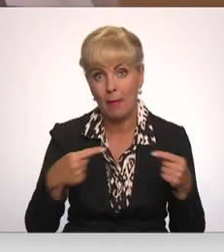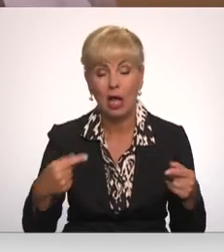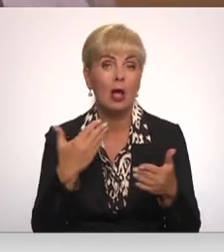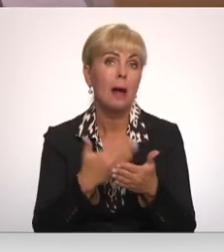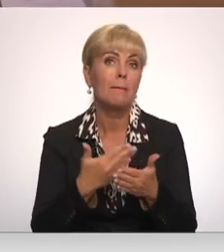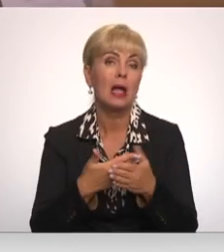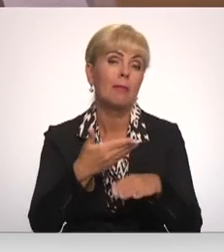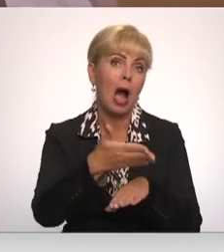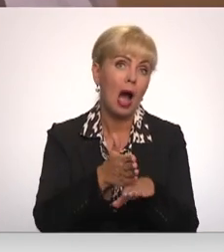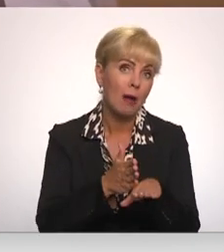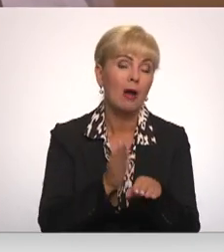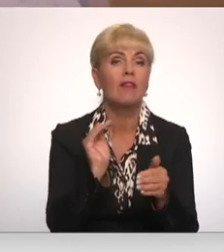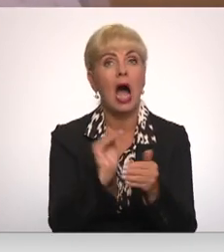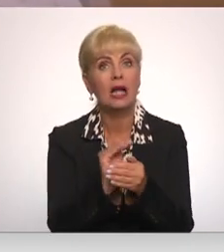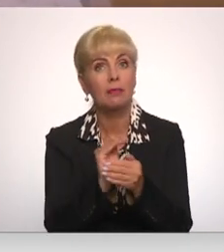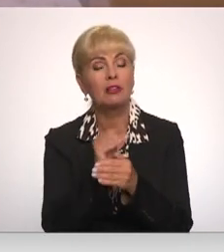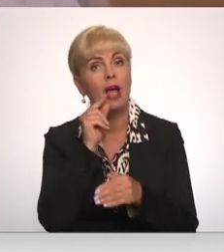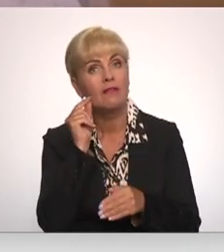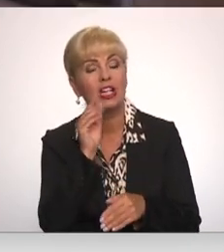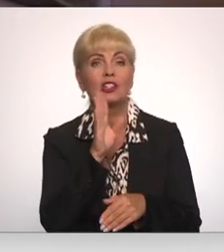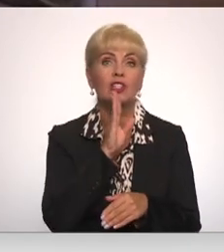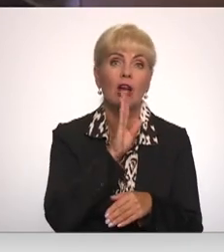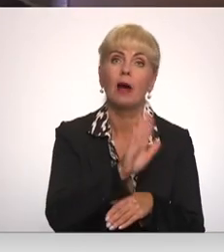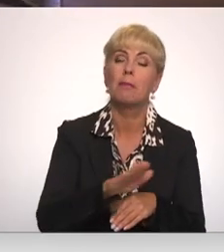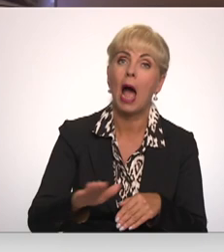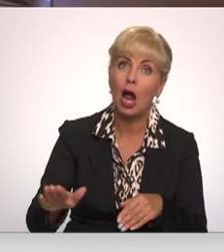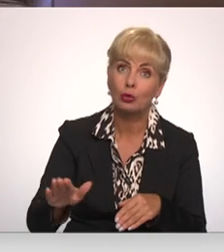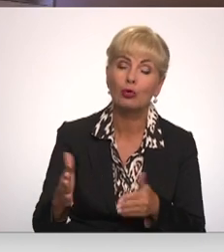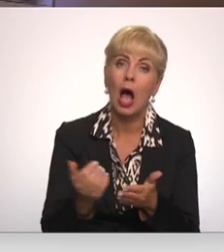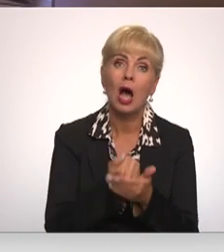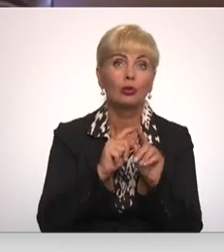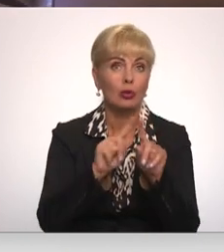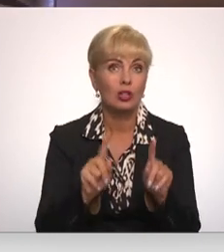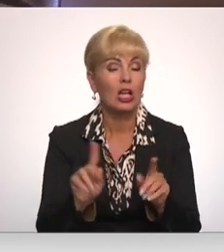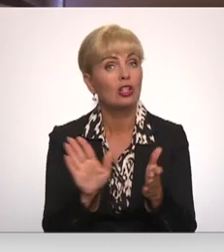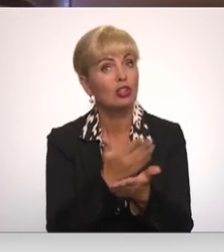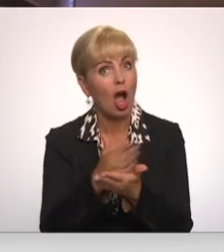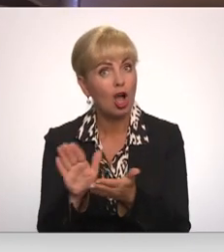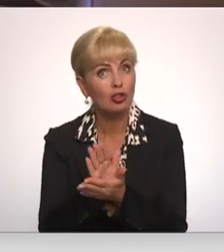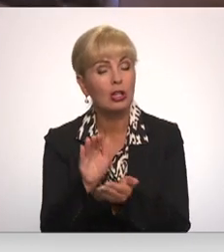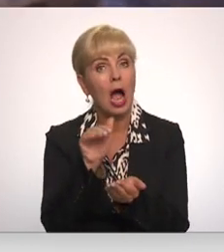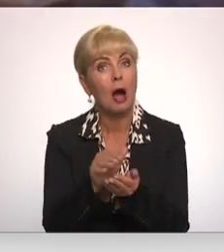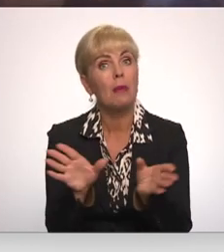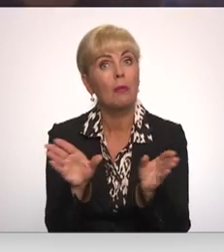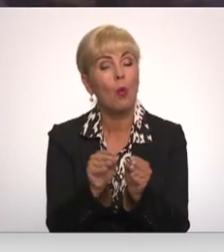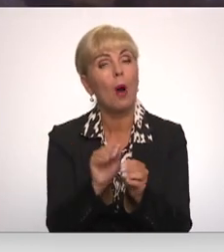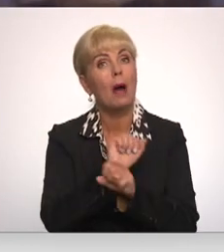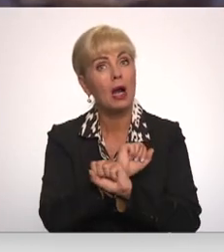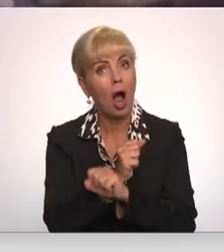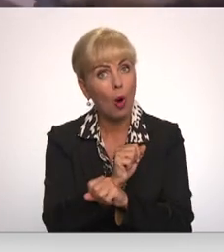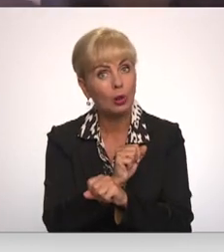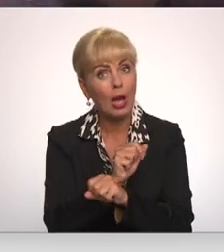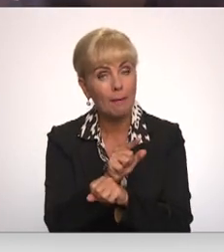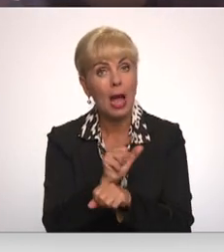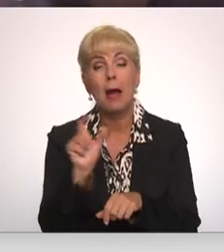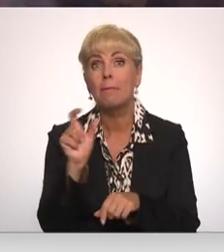pēc apaviem var identificēt vīriešus, sievietes un bērnus. Atrastās lietas sašķirotas, lai apbedītu kopā ar kauliem, bet patronas,